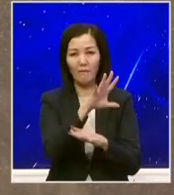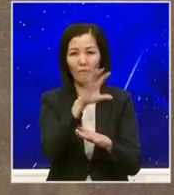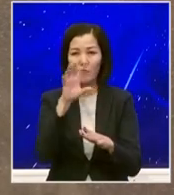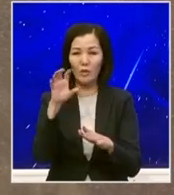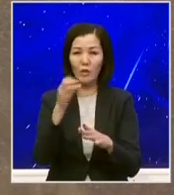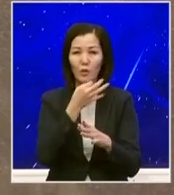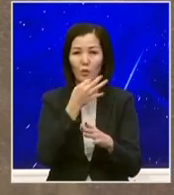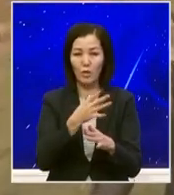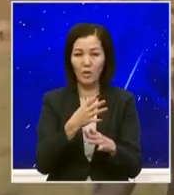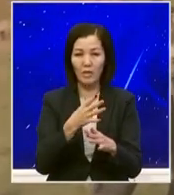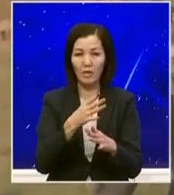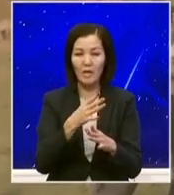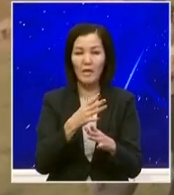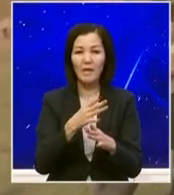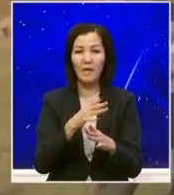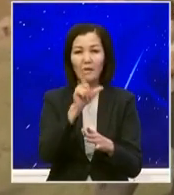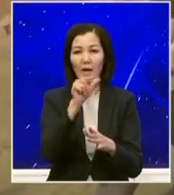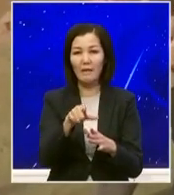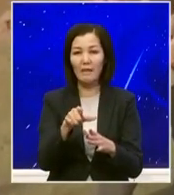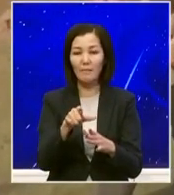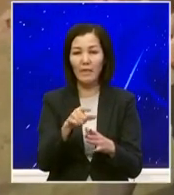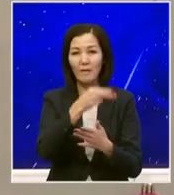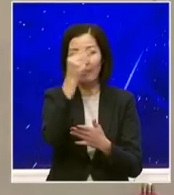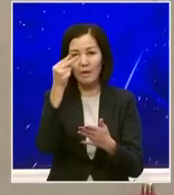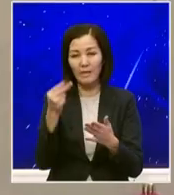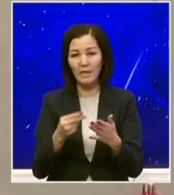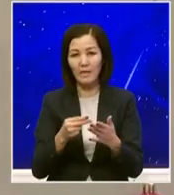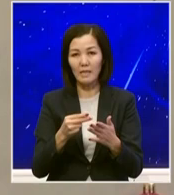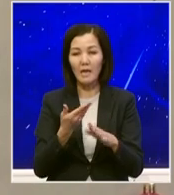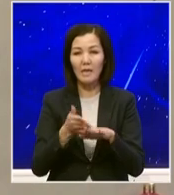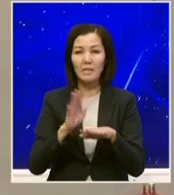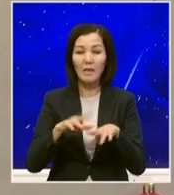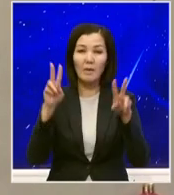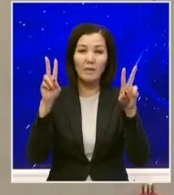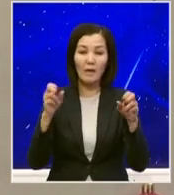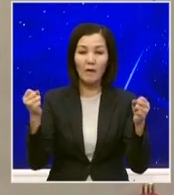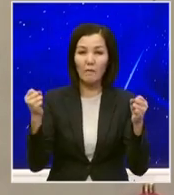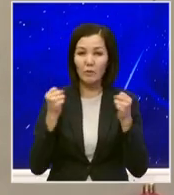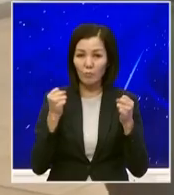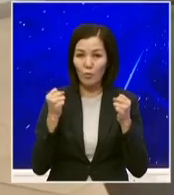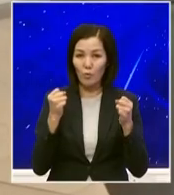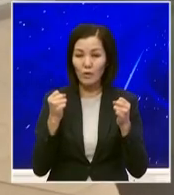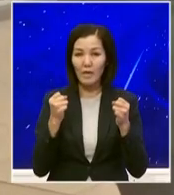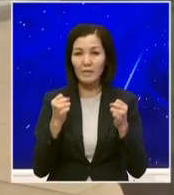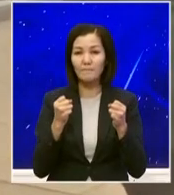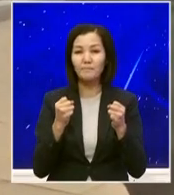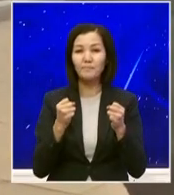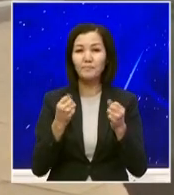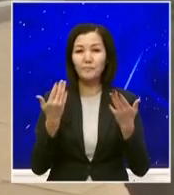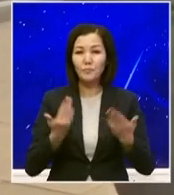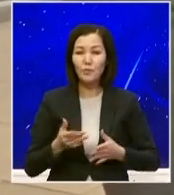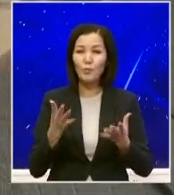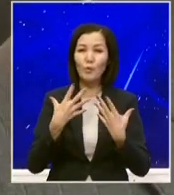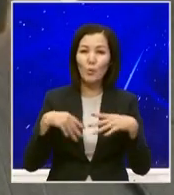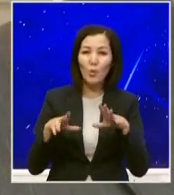бітімі сан алуан адамдар портреті, және бір салмақты тақырыбы спорт. Жинап айтқанда қайнаған тіршілік пен нәзік сұлулық